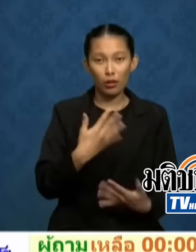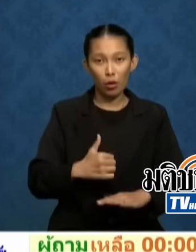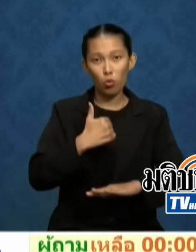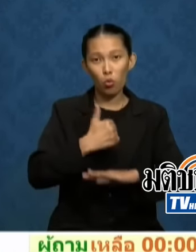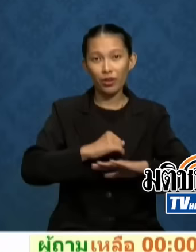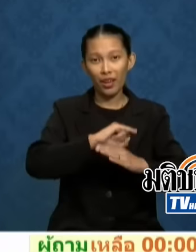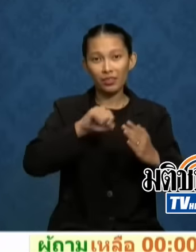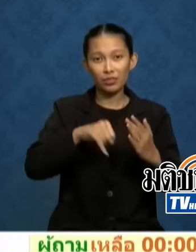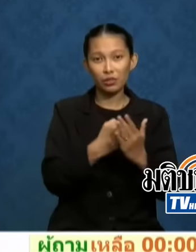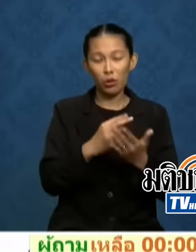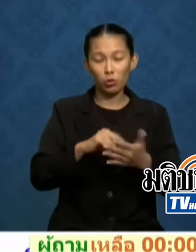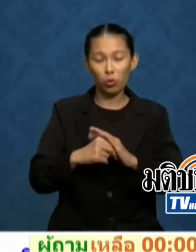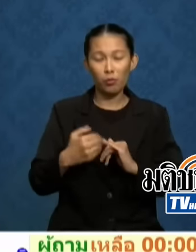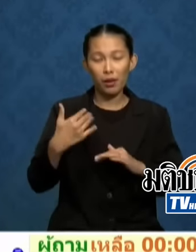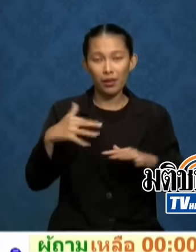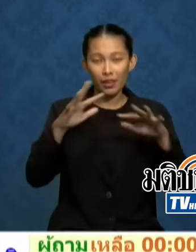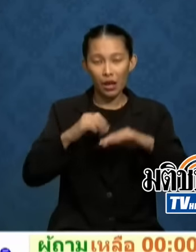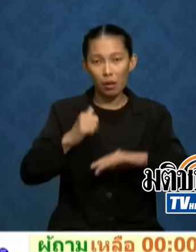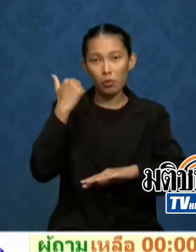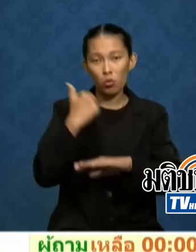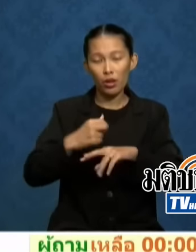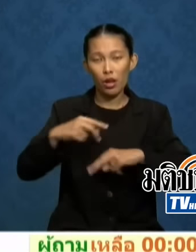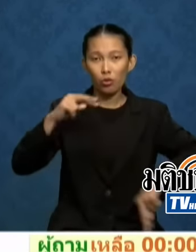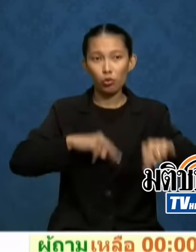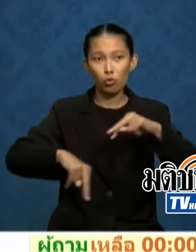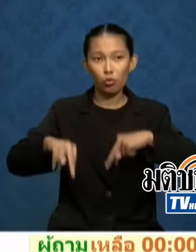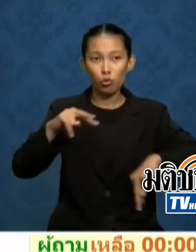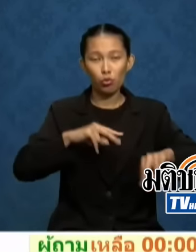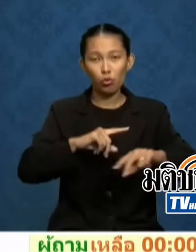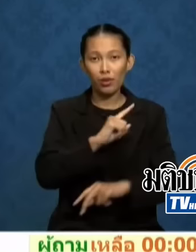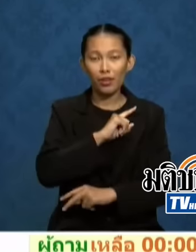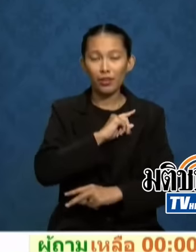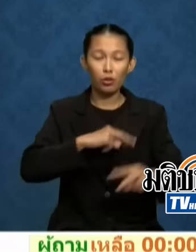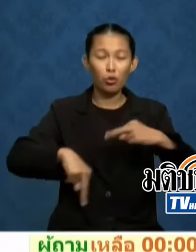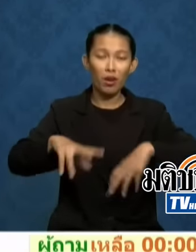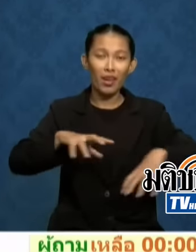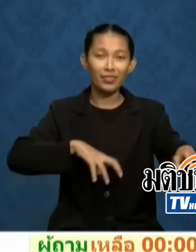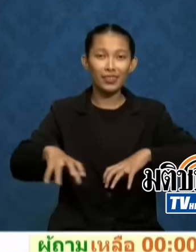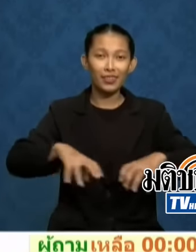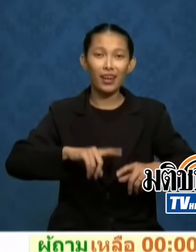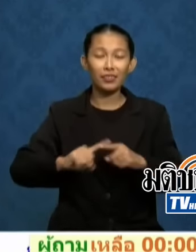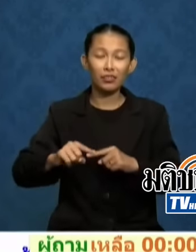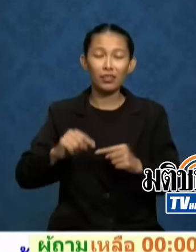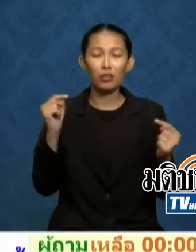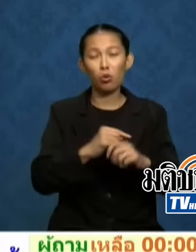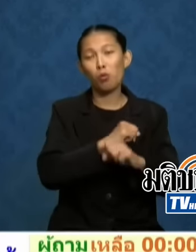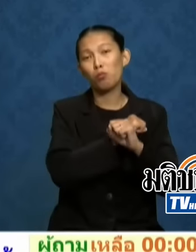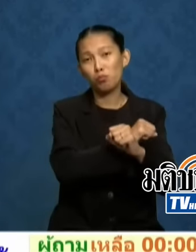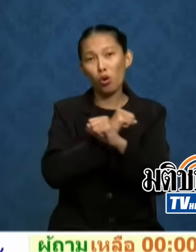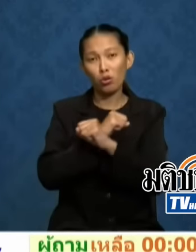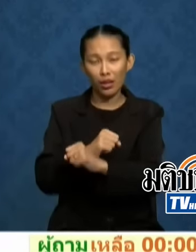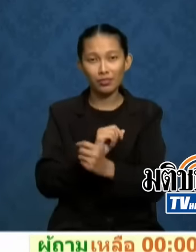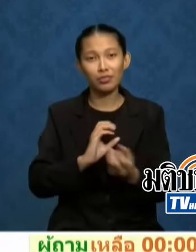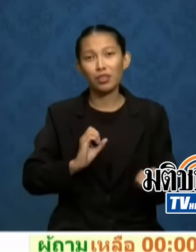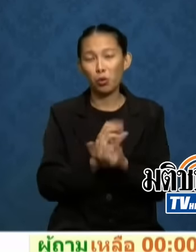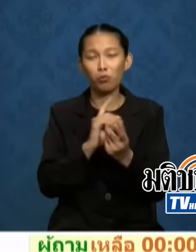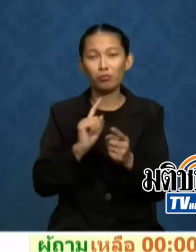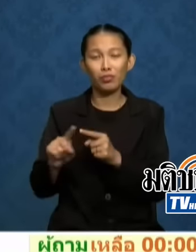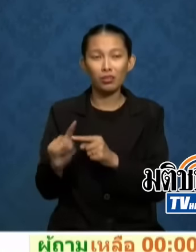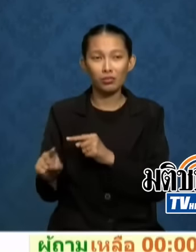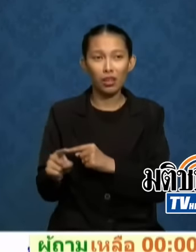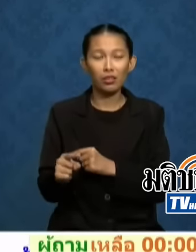องซึ่งเป็นพ่อเมืองนะครับมีหน้าที่ในการบริหารจัดการเรื่องของการป้องกันภัยพิบัติทั้งหลาย